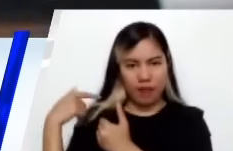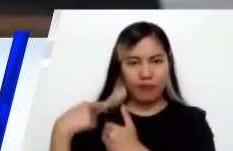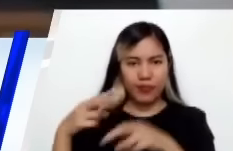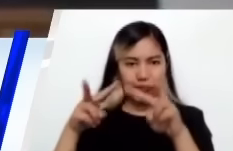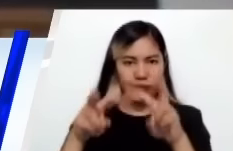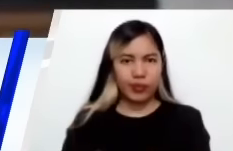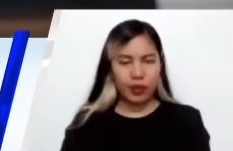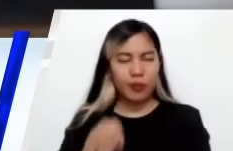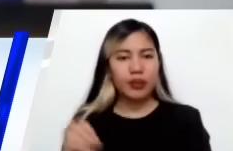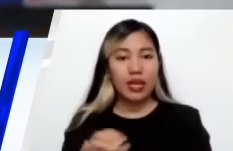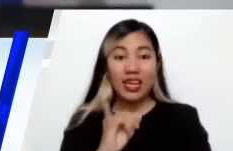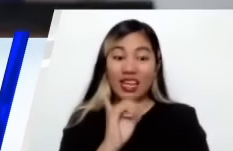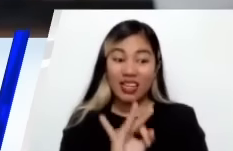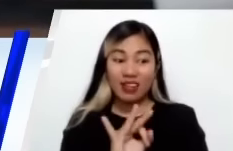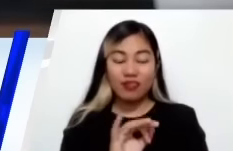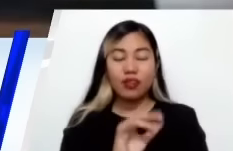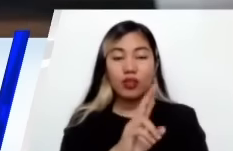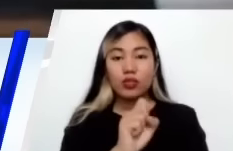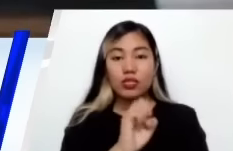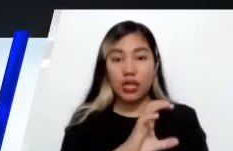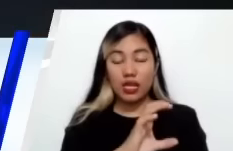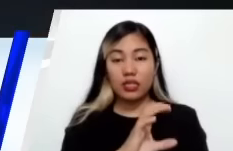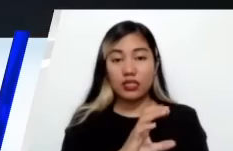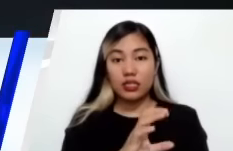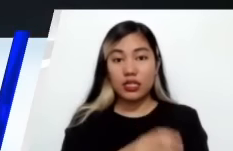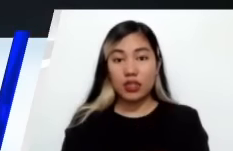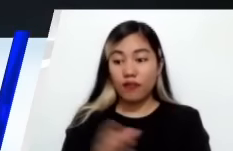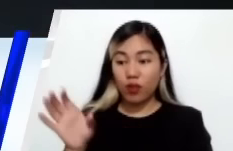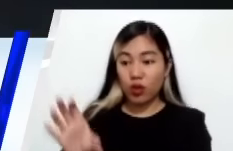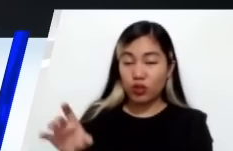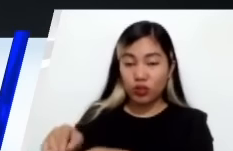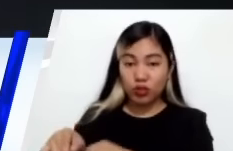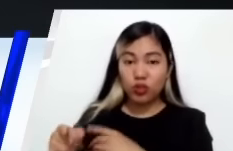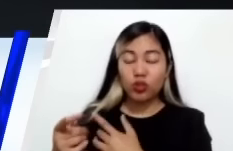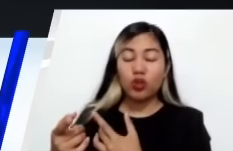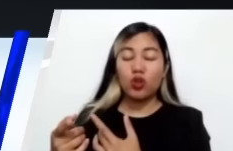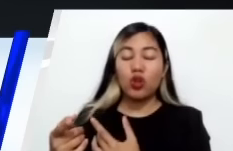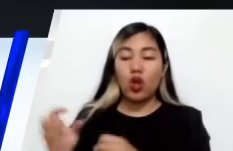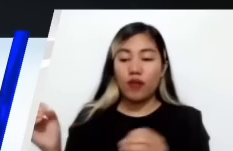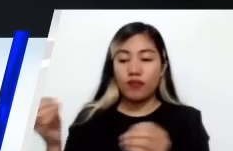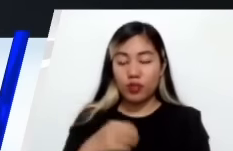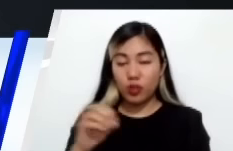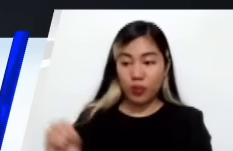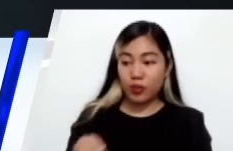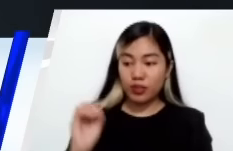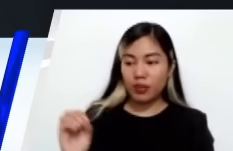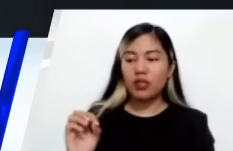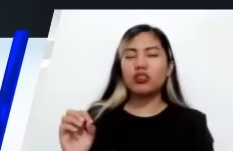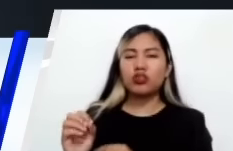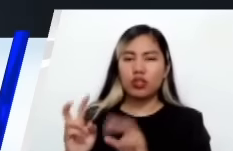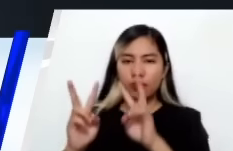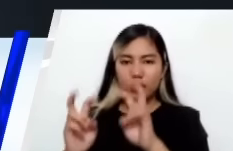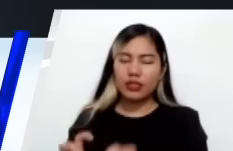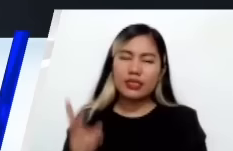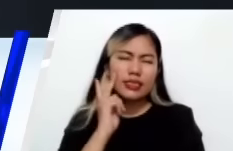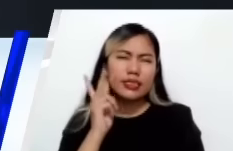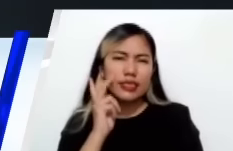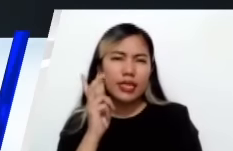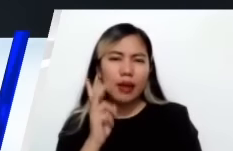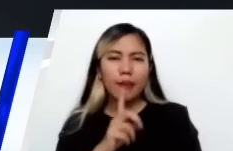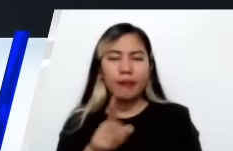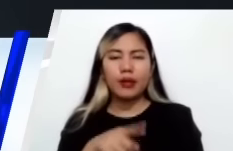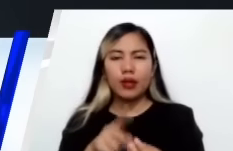Andres na mag-imbestiga rin ng Office of the Ombudsman. Tinitingnan na raw ng Ombudsman kung maaari ba nila aksyonan ang mga binitawang salita